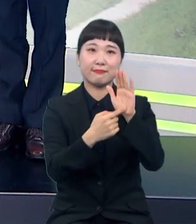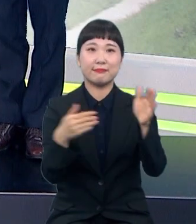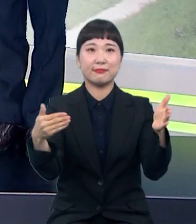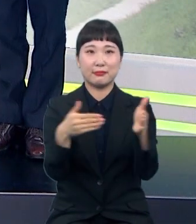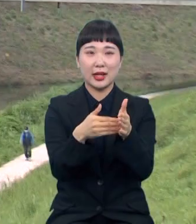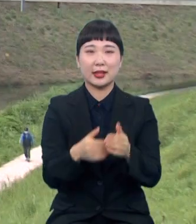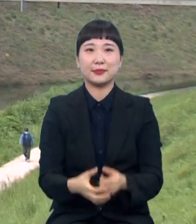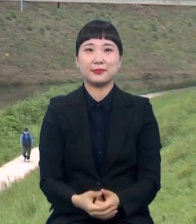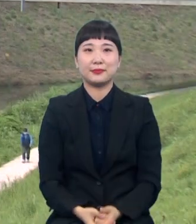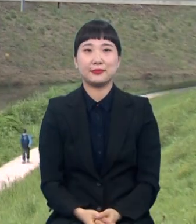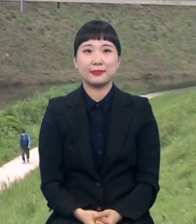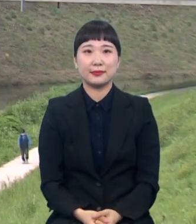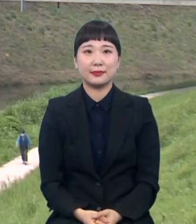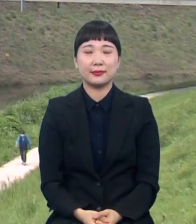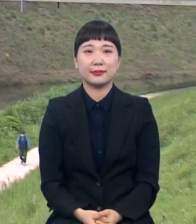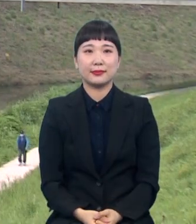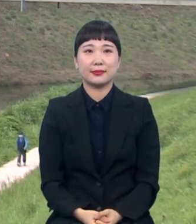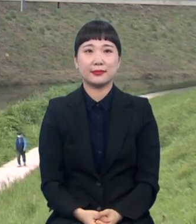취재했습니다.